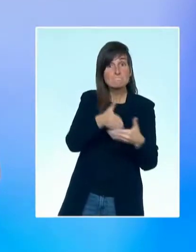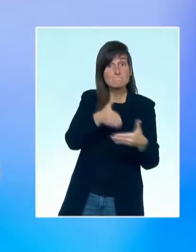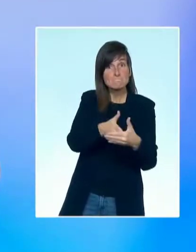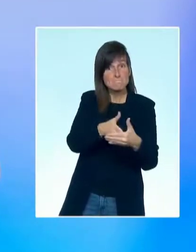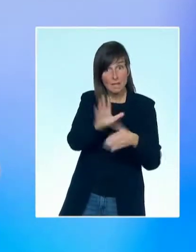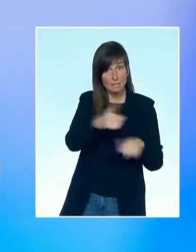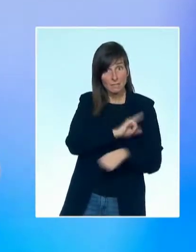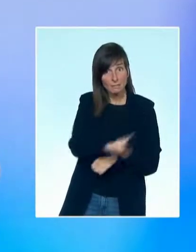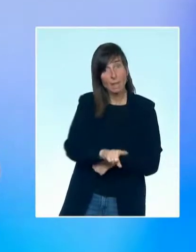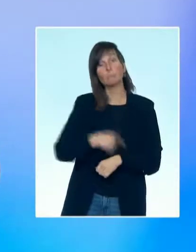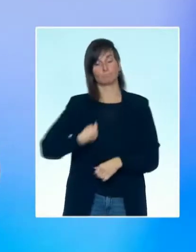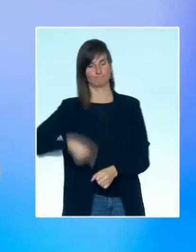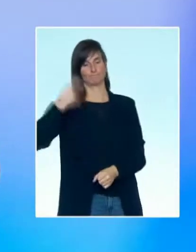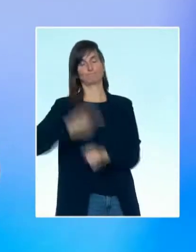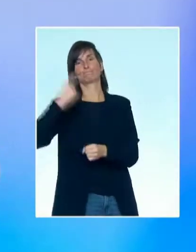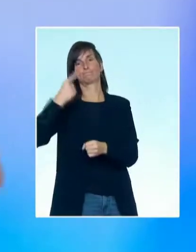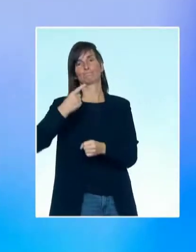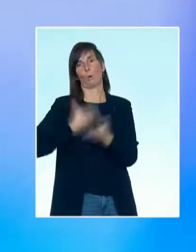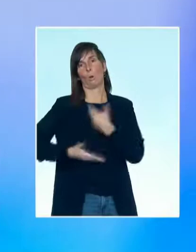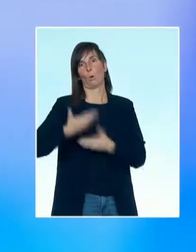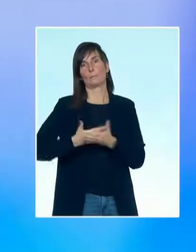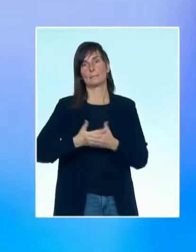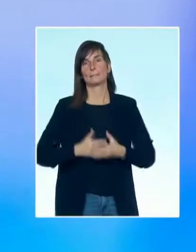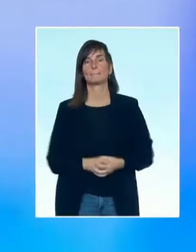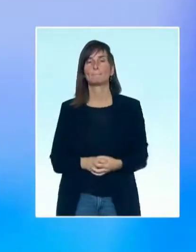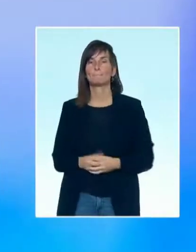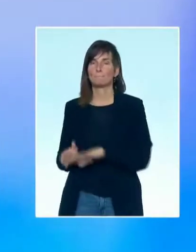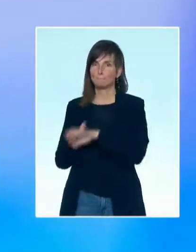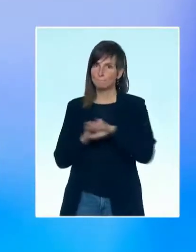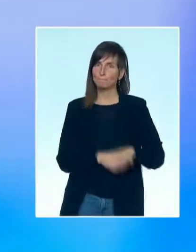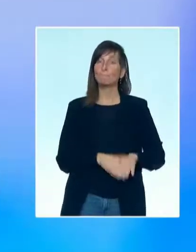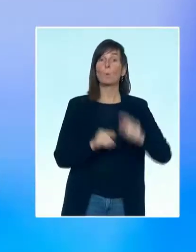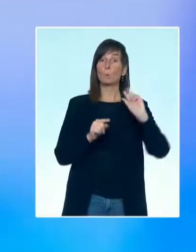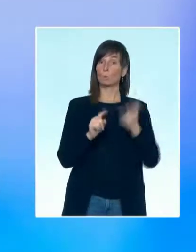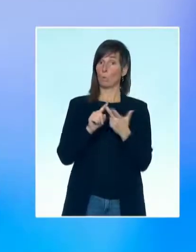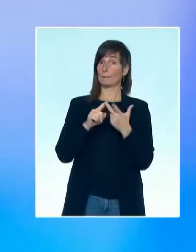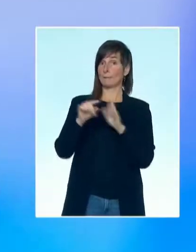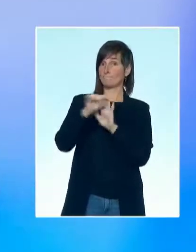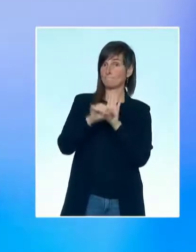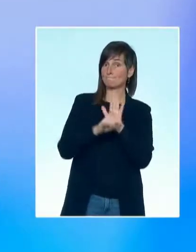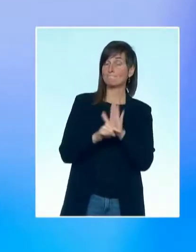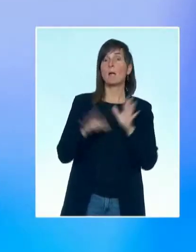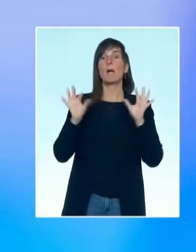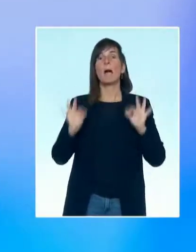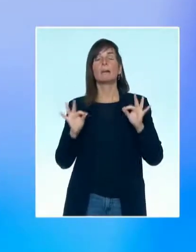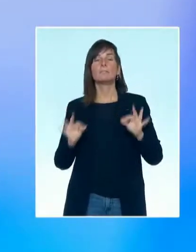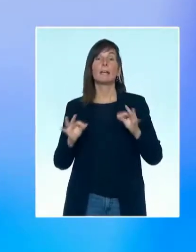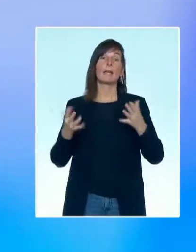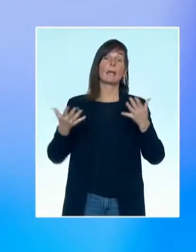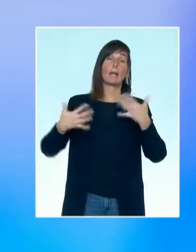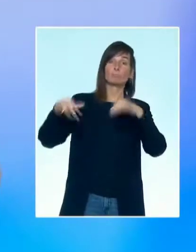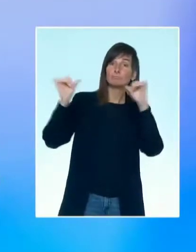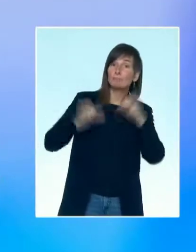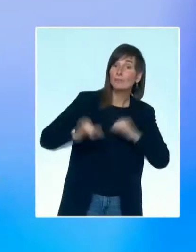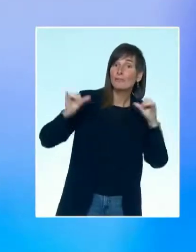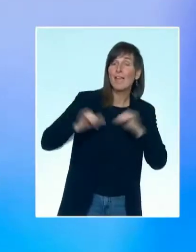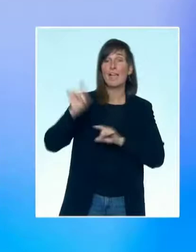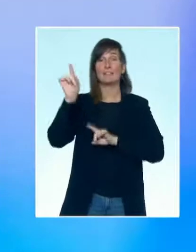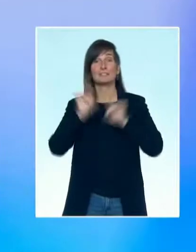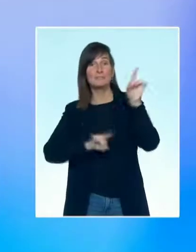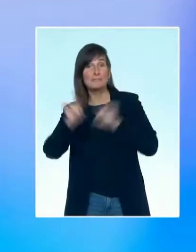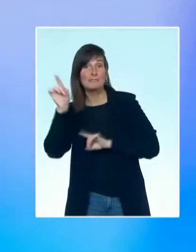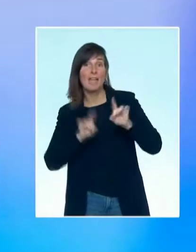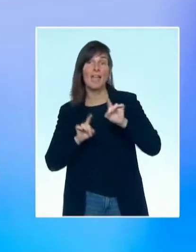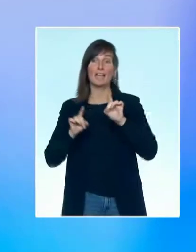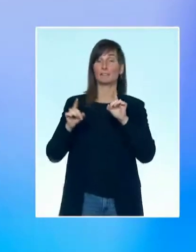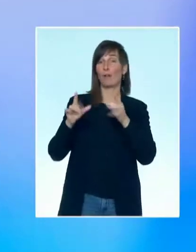celle d'une obligation. La troisième qui dit obligation dit sanction. Tu vas gérer ça comment ? Festifs et conviviaux dans